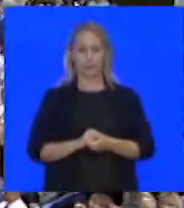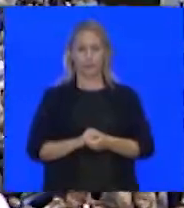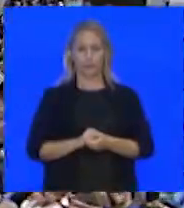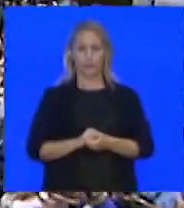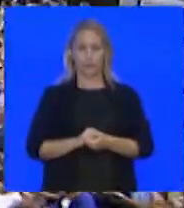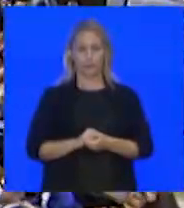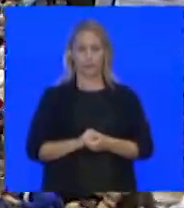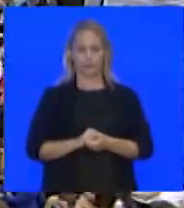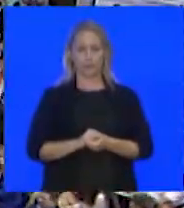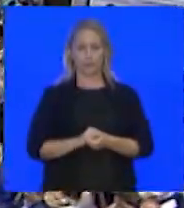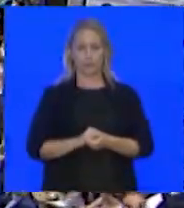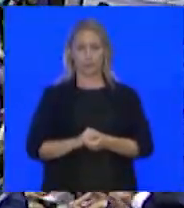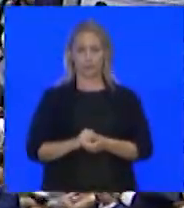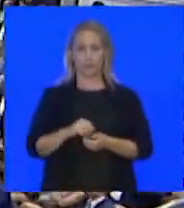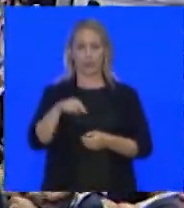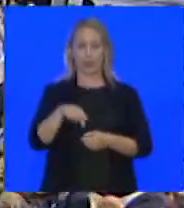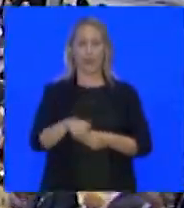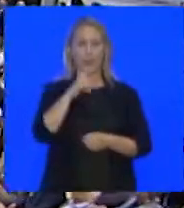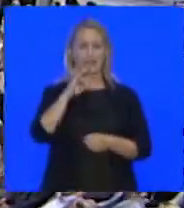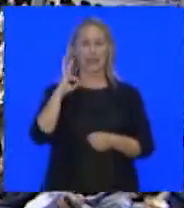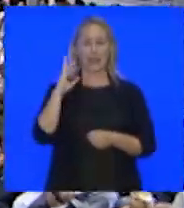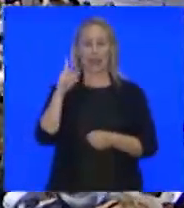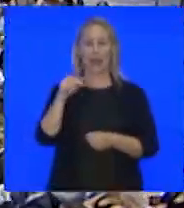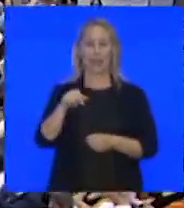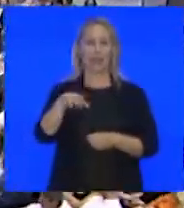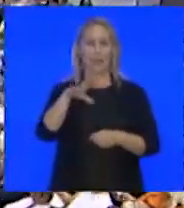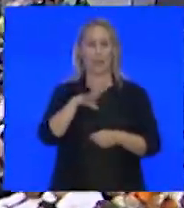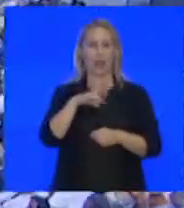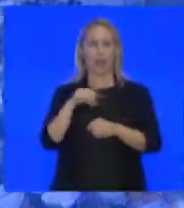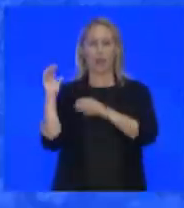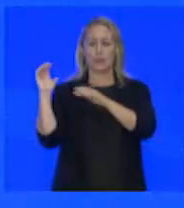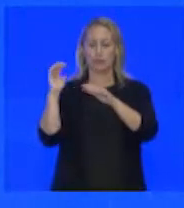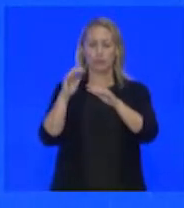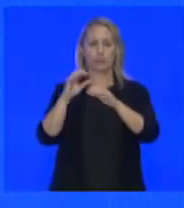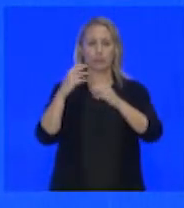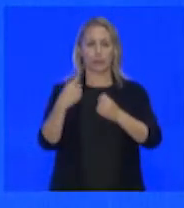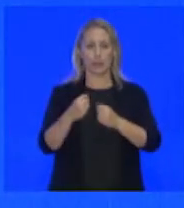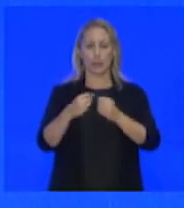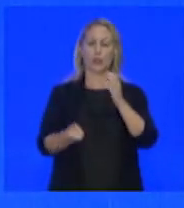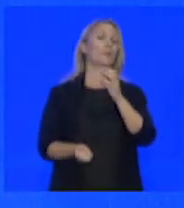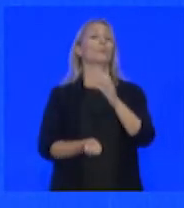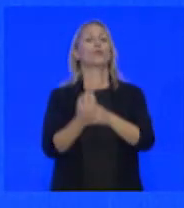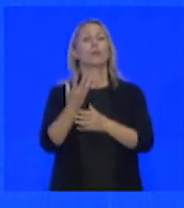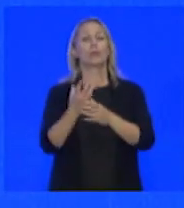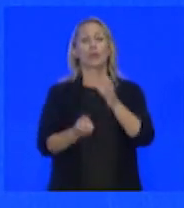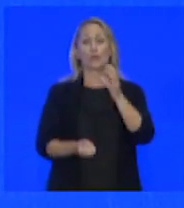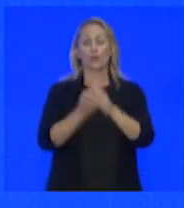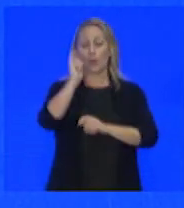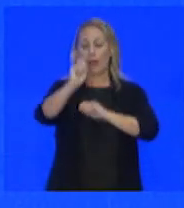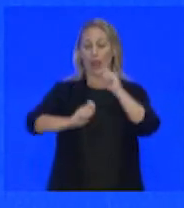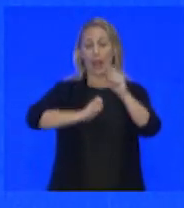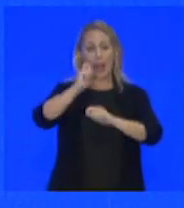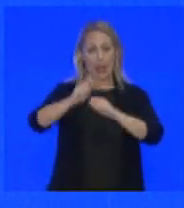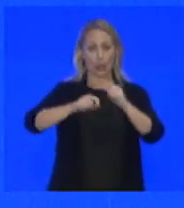Η Περιφερειακή έχει ήδη ξεπεράσει, το γνωρίζετε κάθε μέρα, το φόρτο μπορεί να δεχθεί. Με το νέο έργο αυτό θα